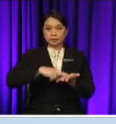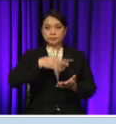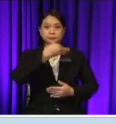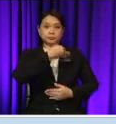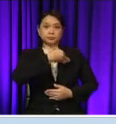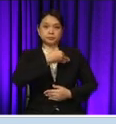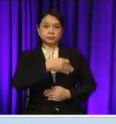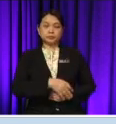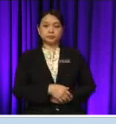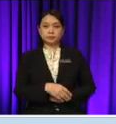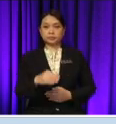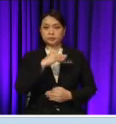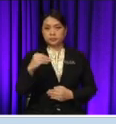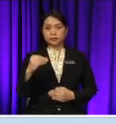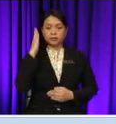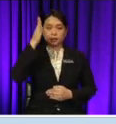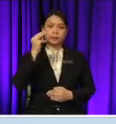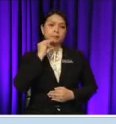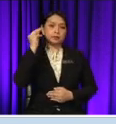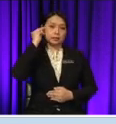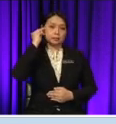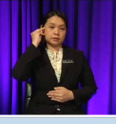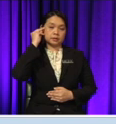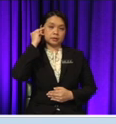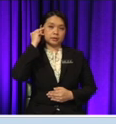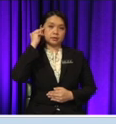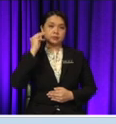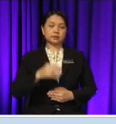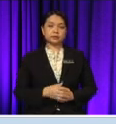dan matang pada satu Januari 2023